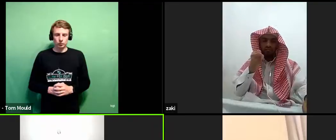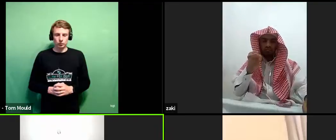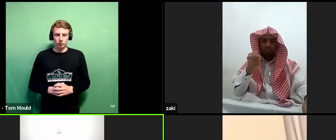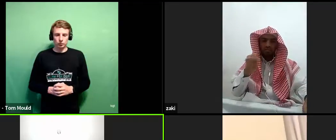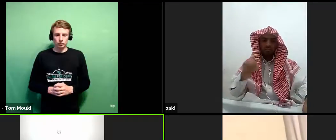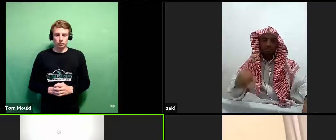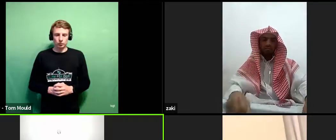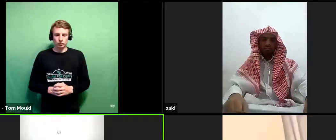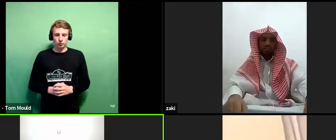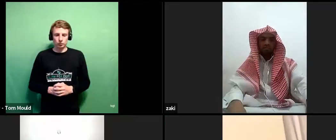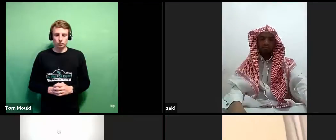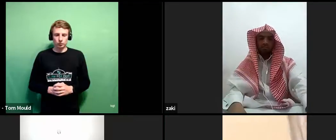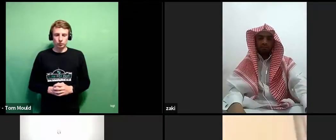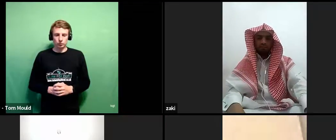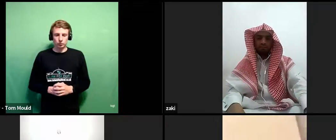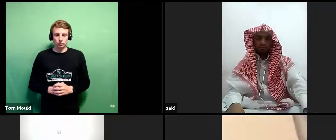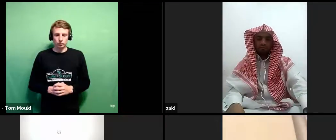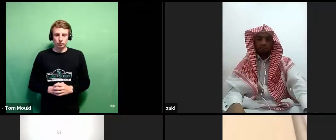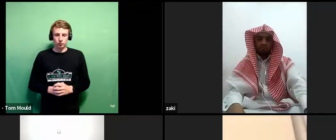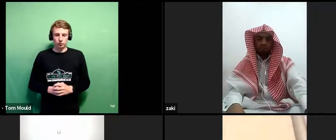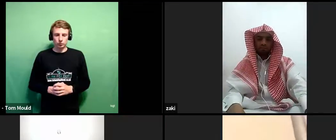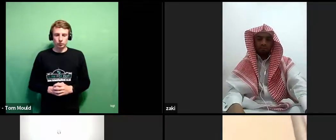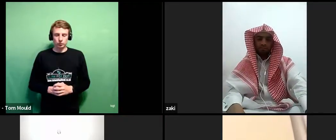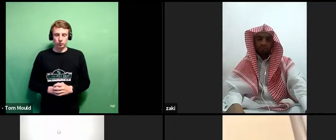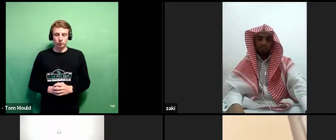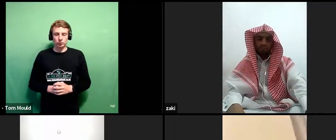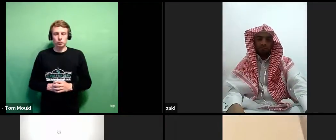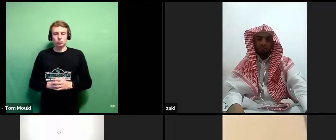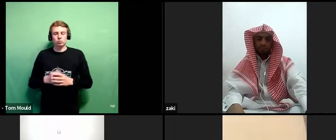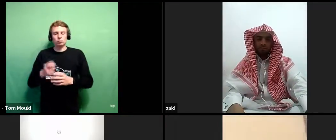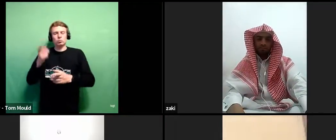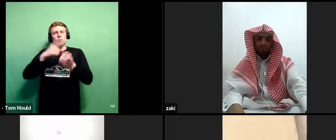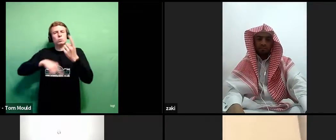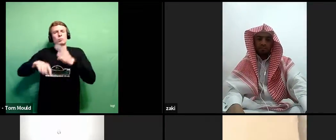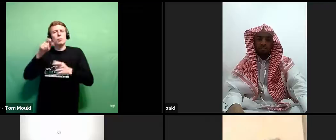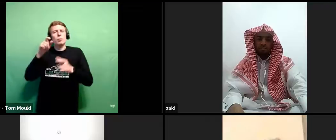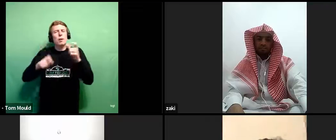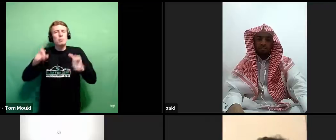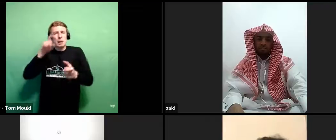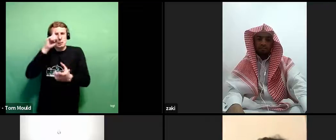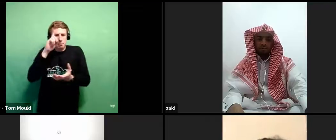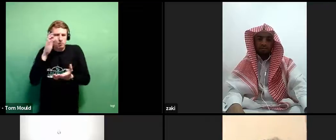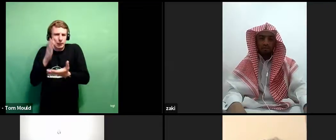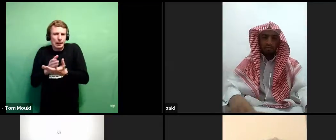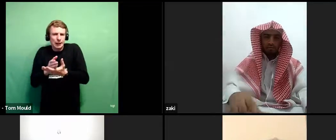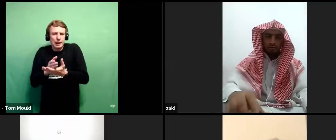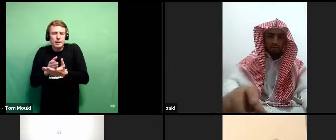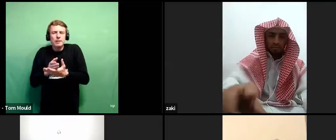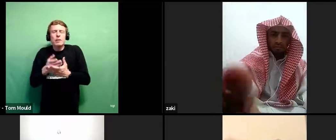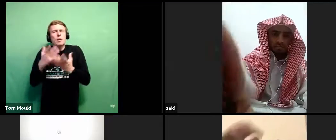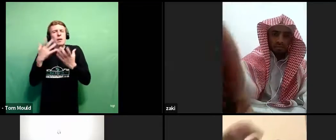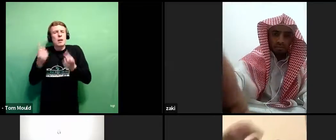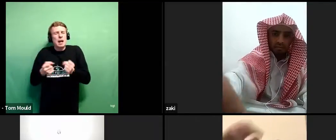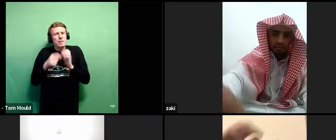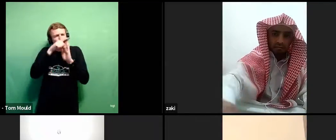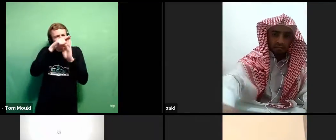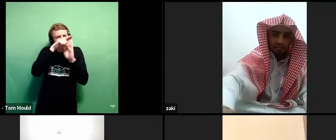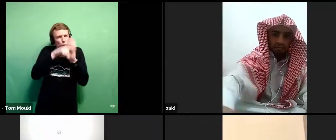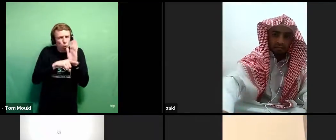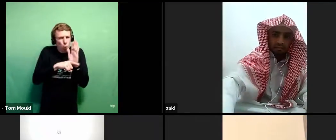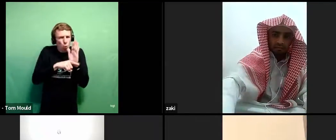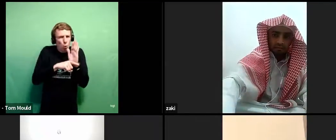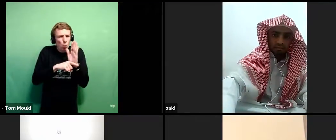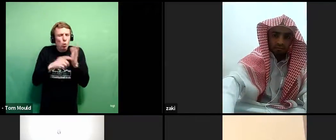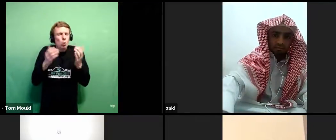أليم. O you who believe, the law of equality and punishment is prescribed for you in case of murder.